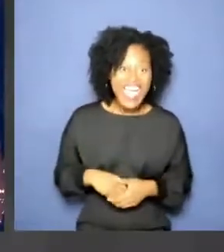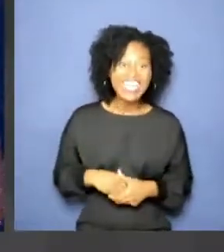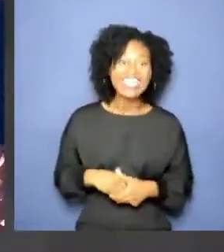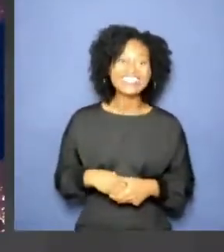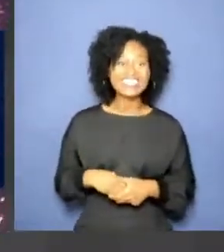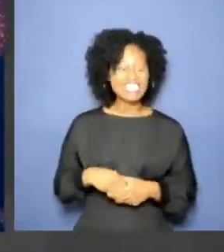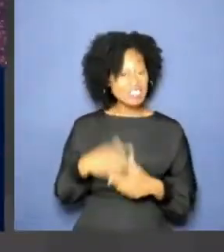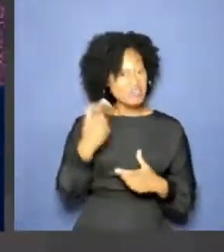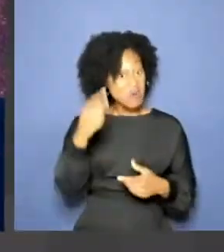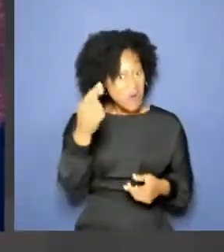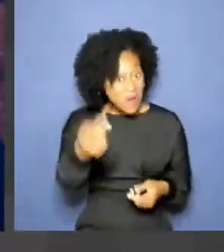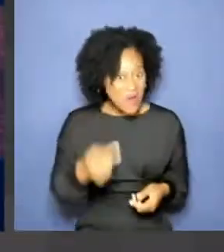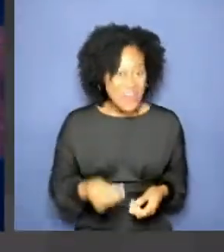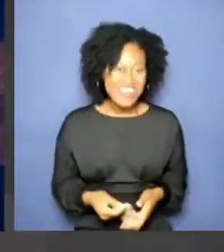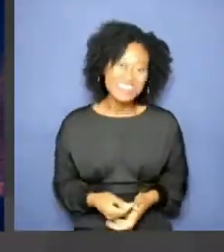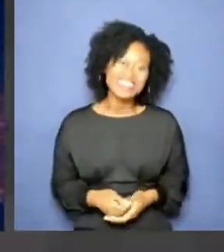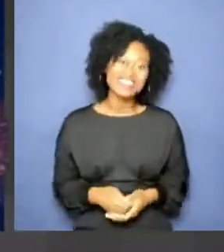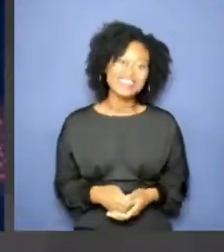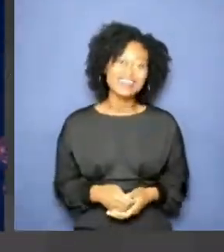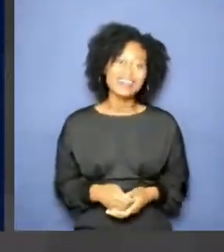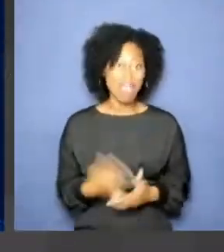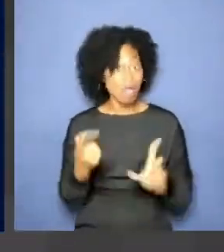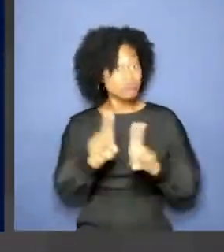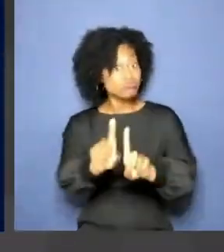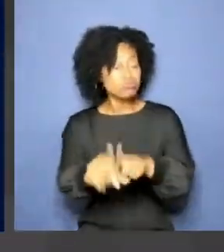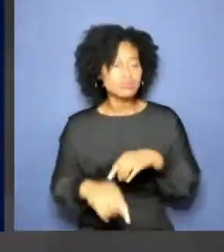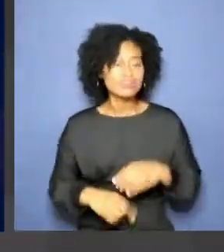こう行こう。やるね。